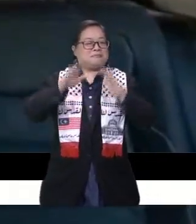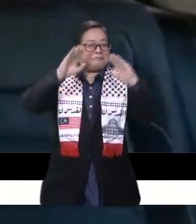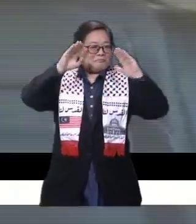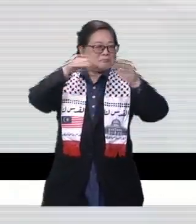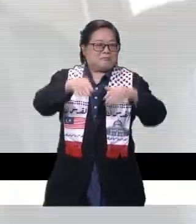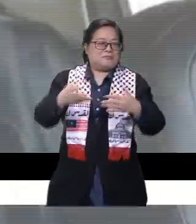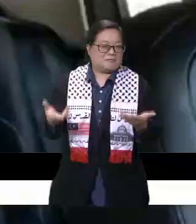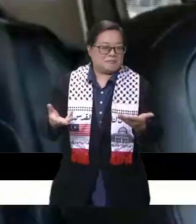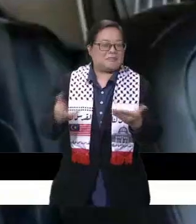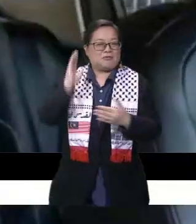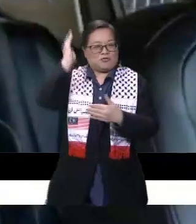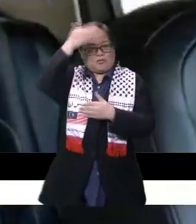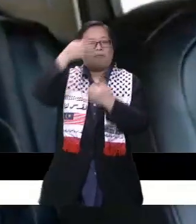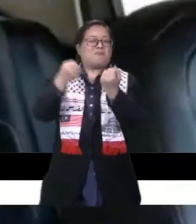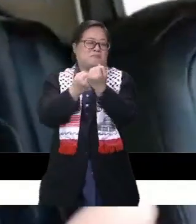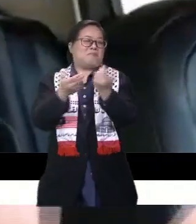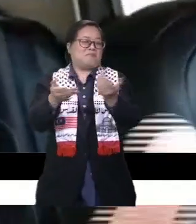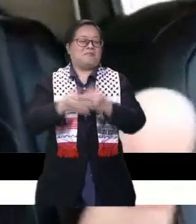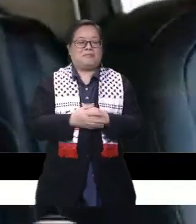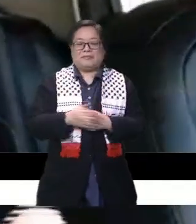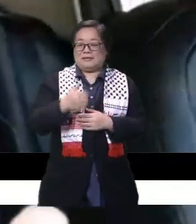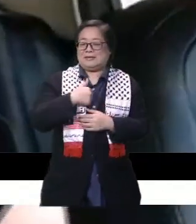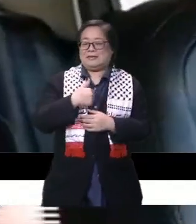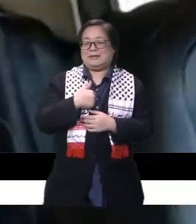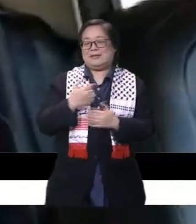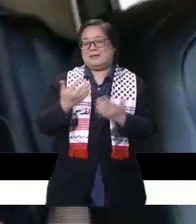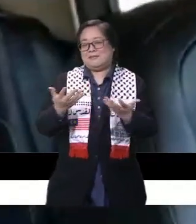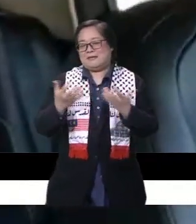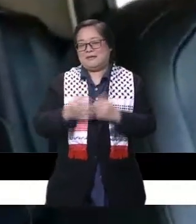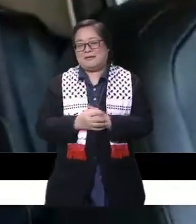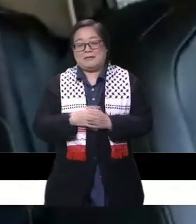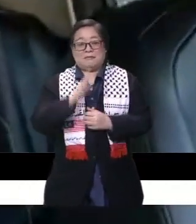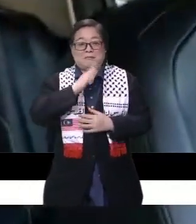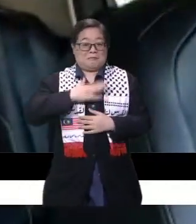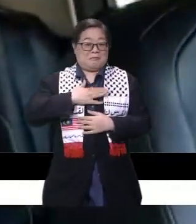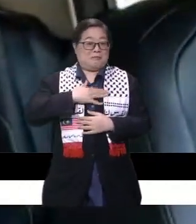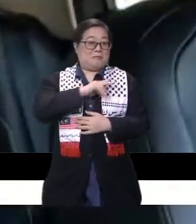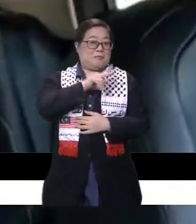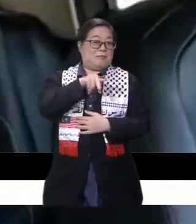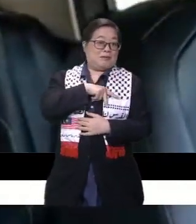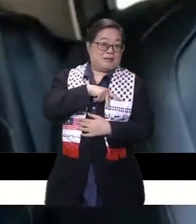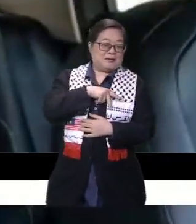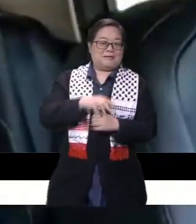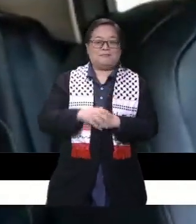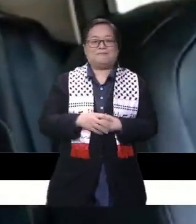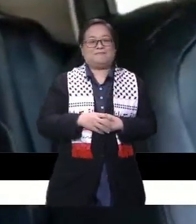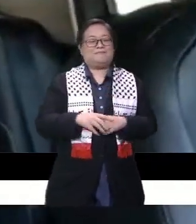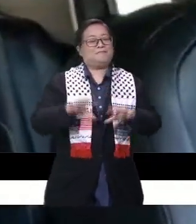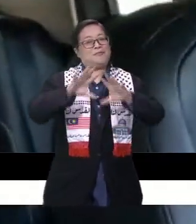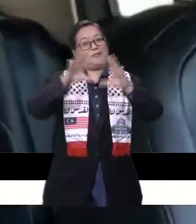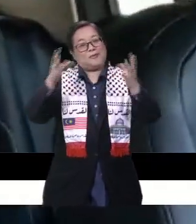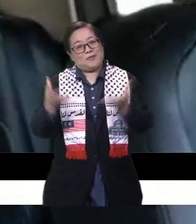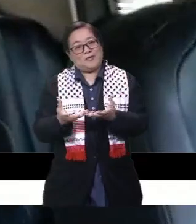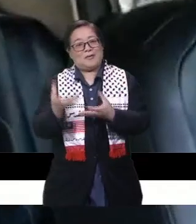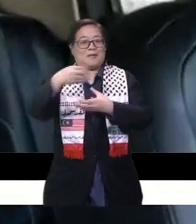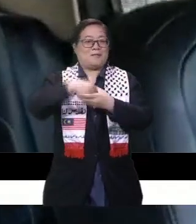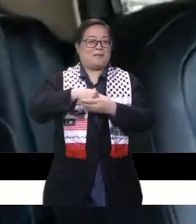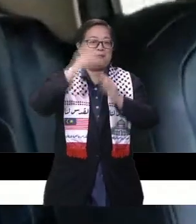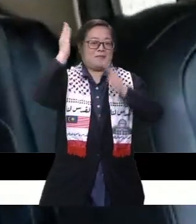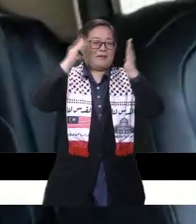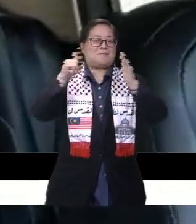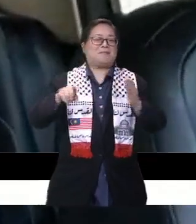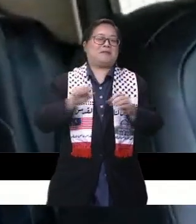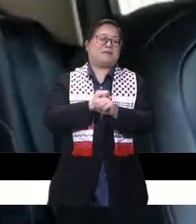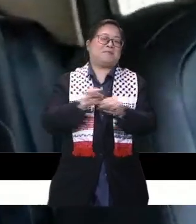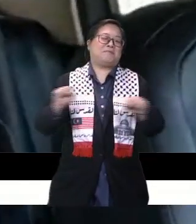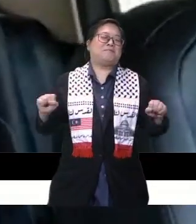kepada Trump Saya ingin dikatakan secara peribadinya dunia termasuk Malaysia perlu bersedia